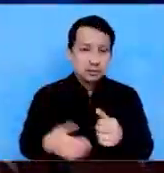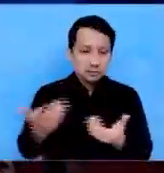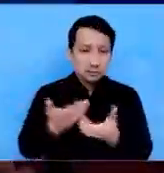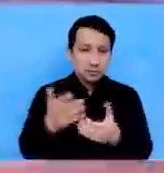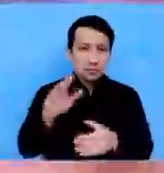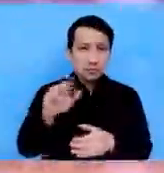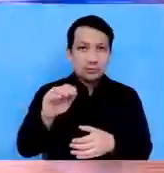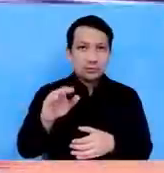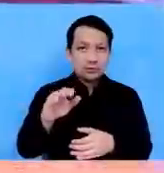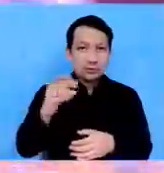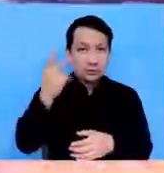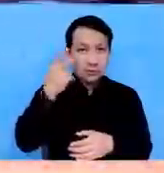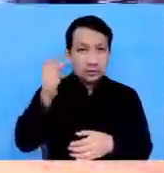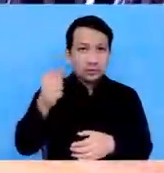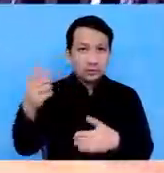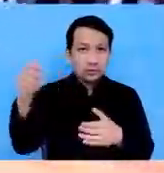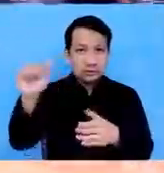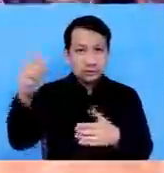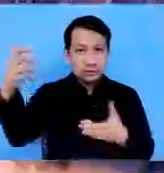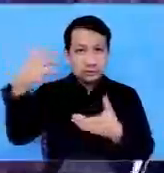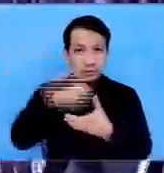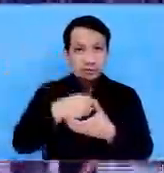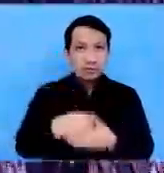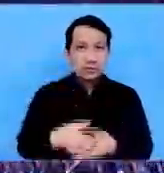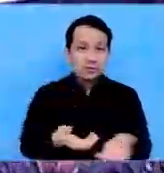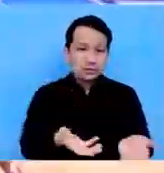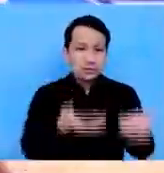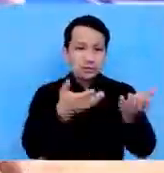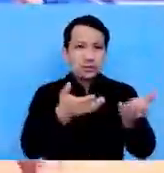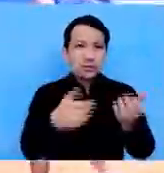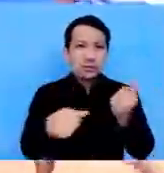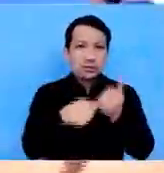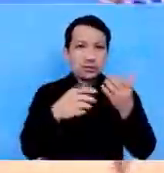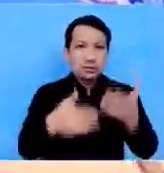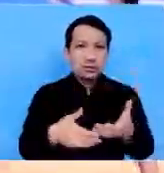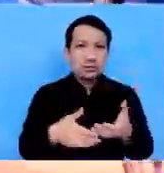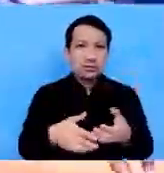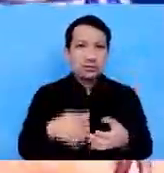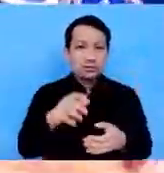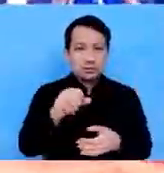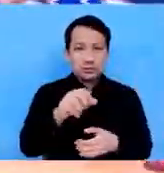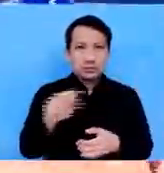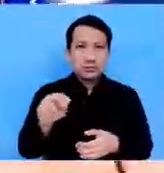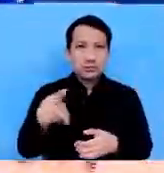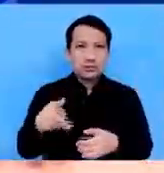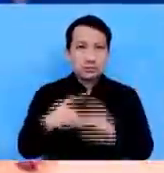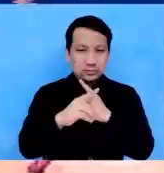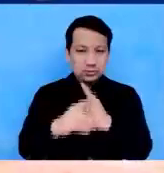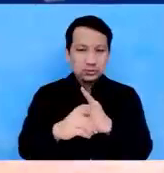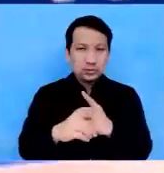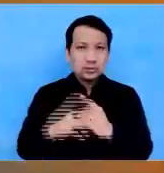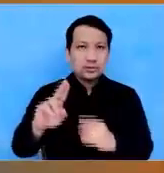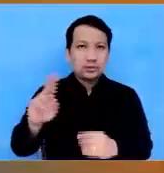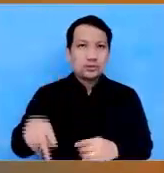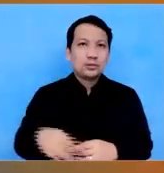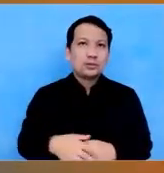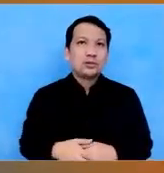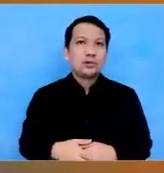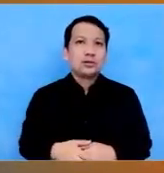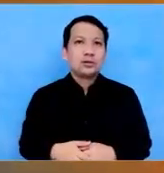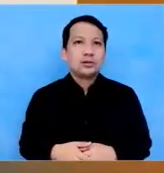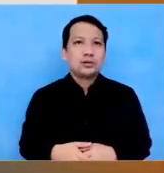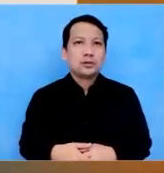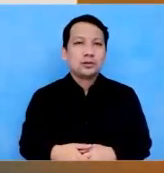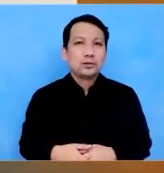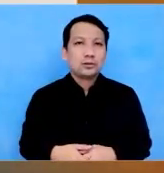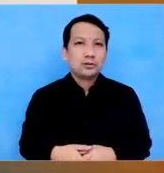15 points at 10 rebounds. Pinuri ni Ateneo assistant coach Sandy Arespacochaga ang depensa ng Fighting Maroons. Must